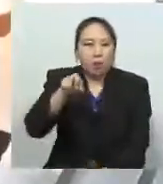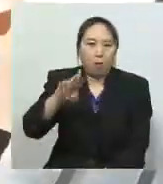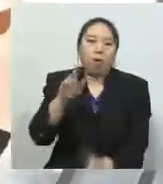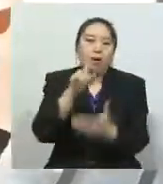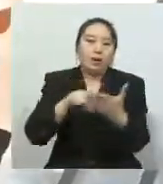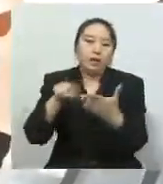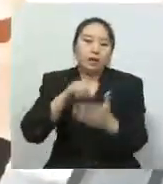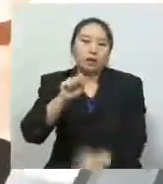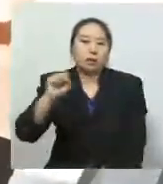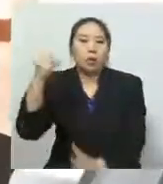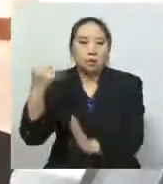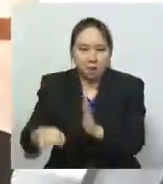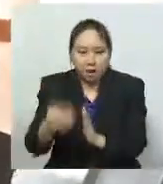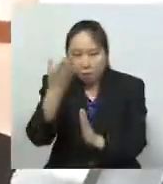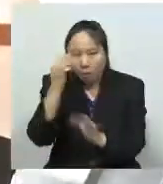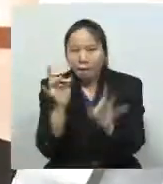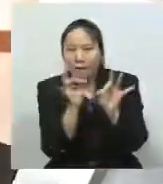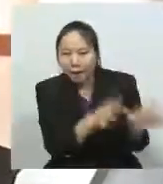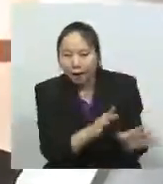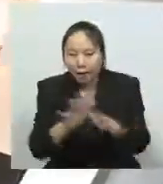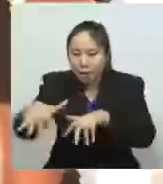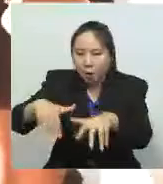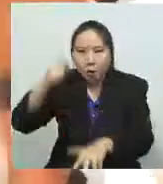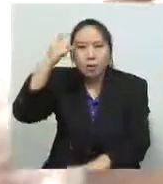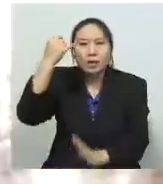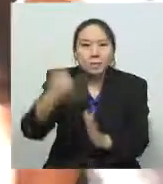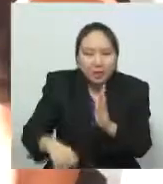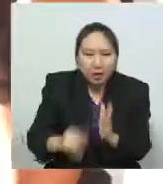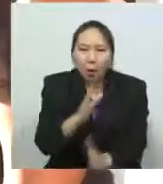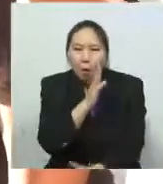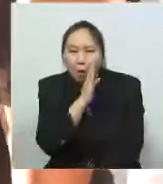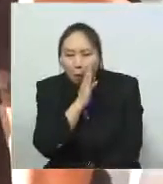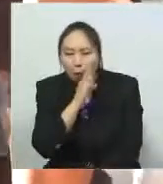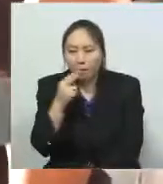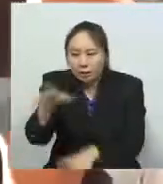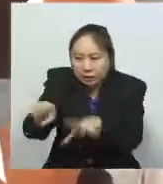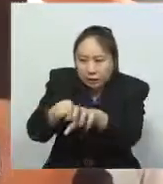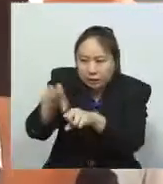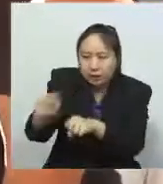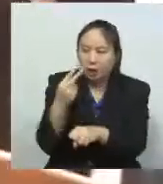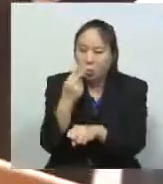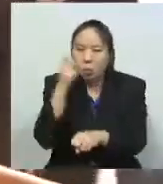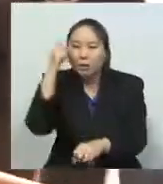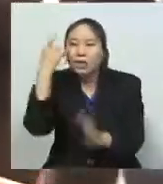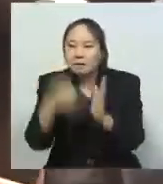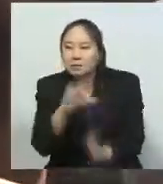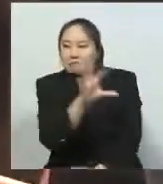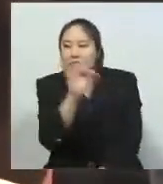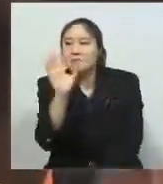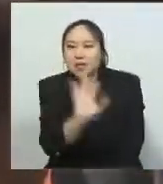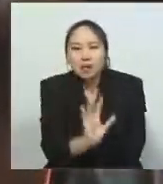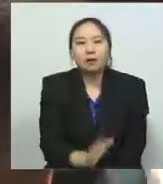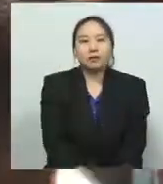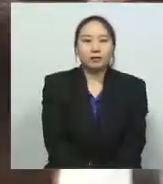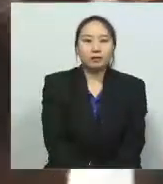การเลือกตั้งส.ส.ด้วยการใส่ร้ายให้เข้าใจผิดด้วยความเท็จหรือว่าจูงใจให้เข้าใจผิดในคะแนนนิยมเพื่อไม่ให้เลือกพรรค